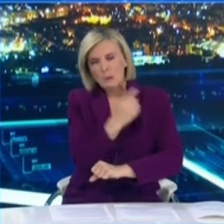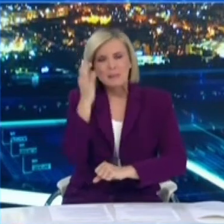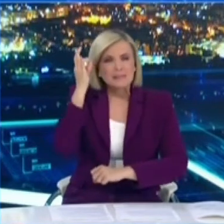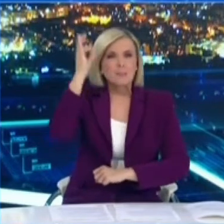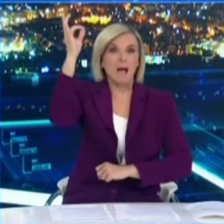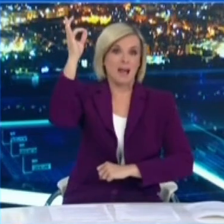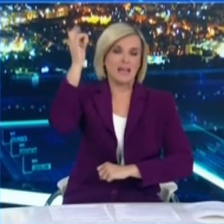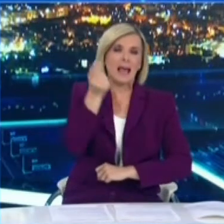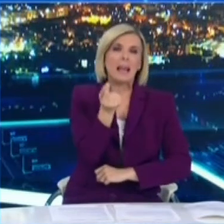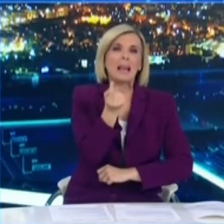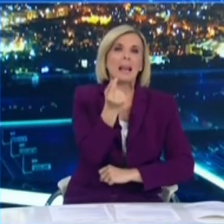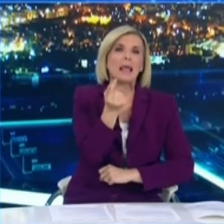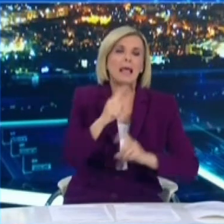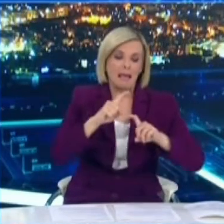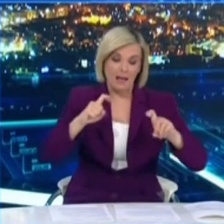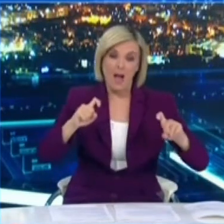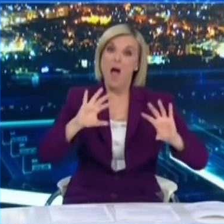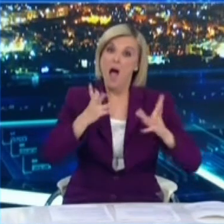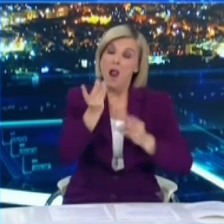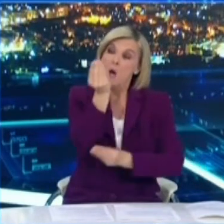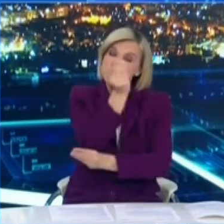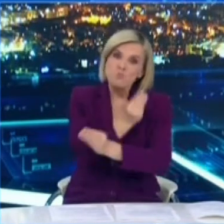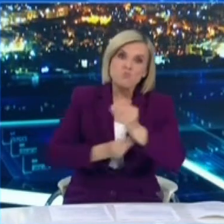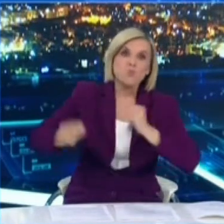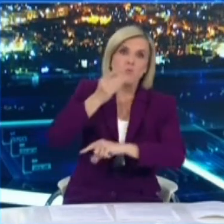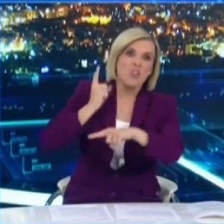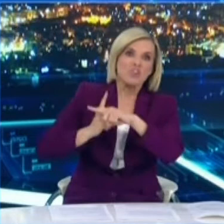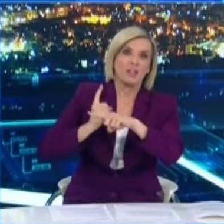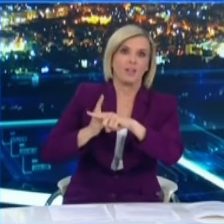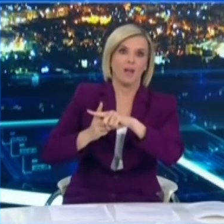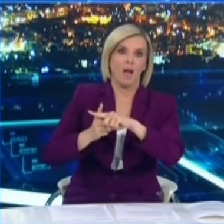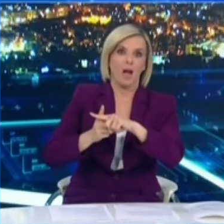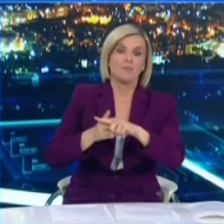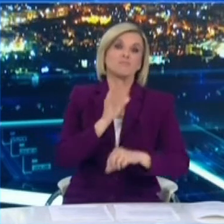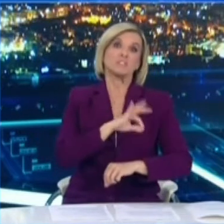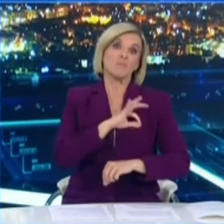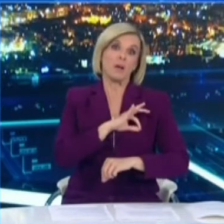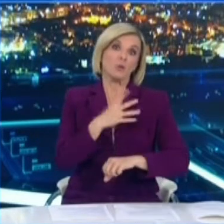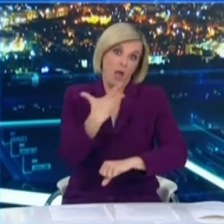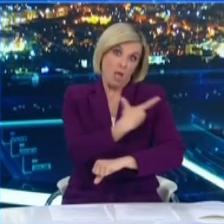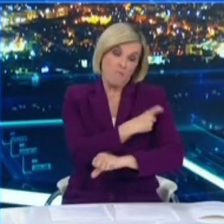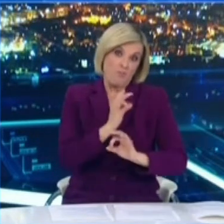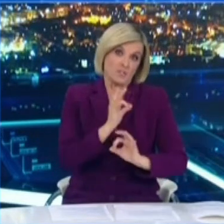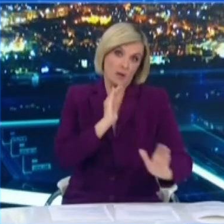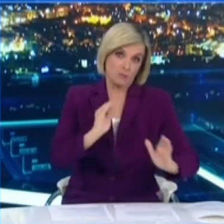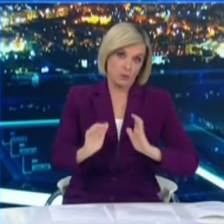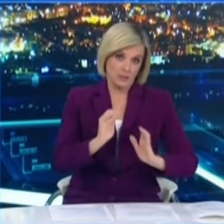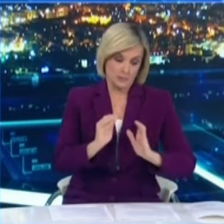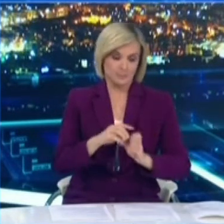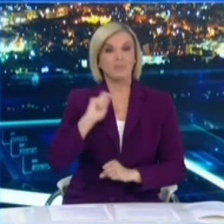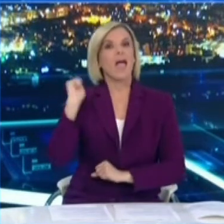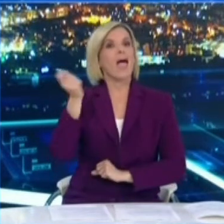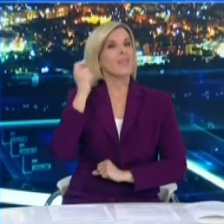συσχέτισή του με το εμβόλιο είναι υποδιερεύνηση. Η Εθνική Επιτροπή